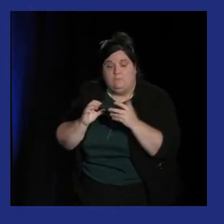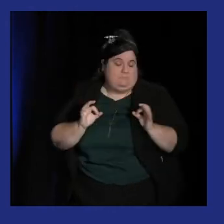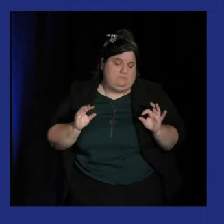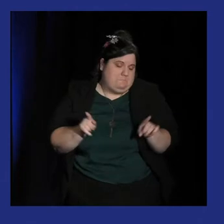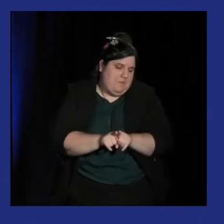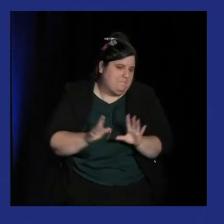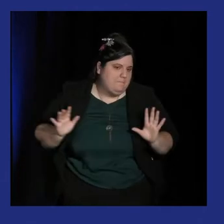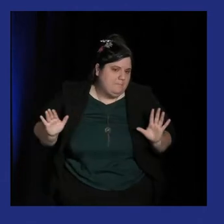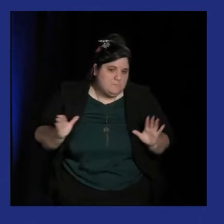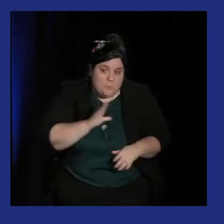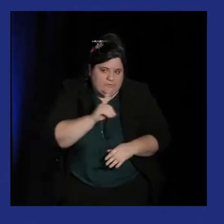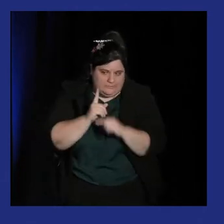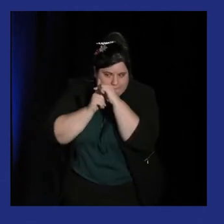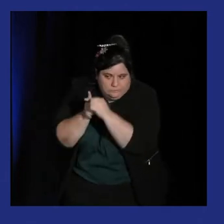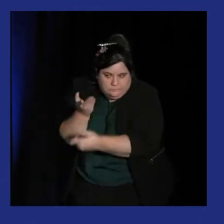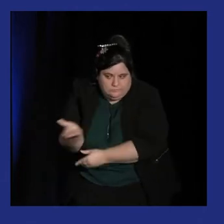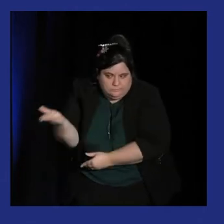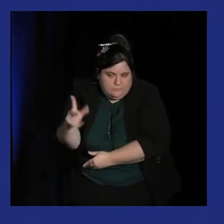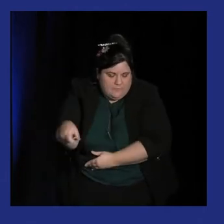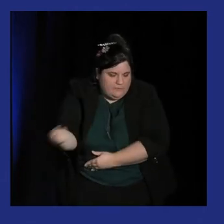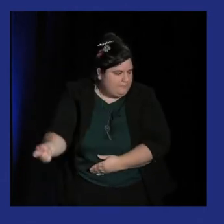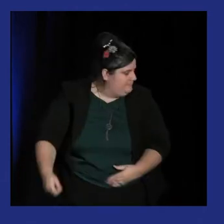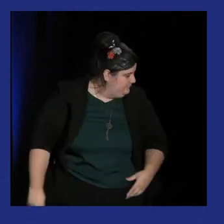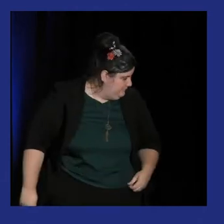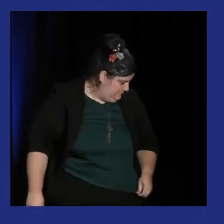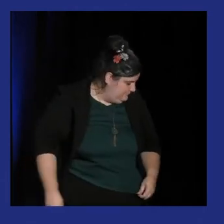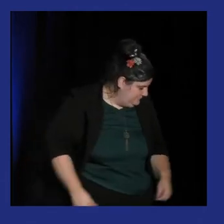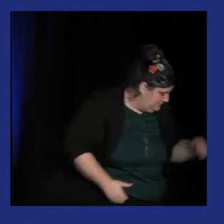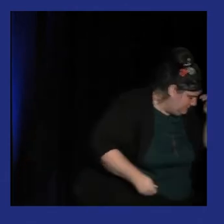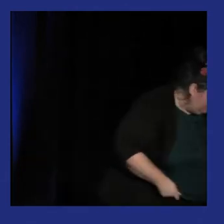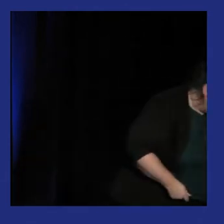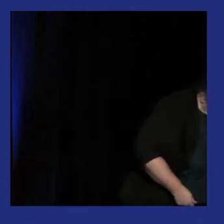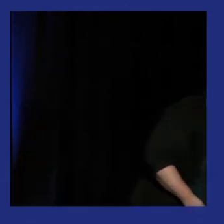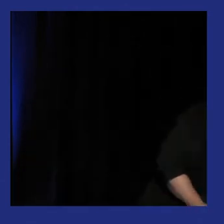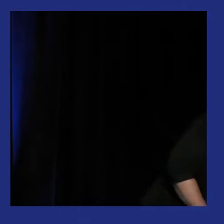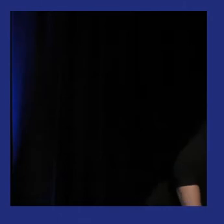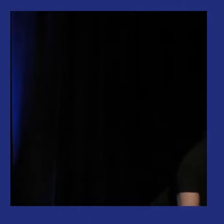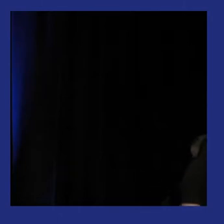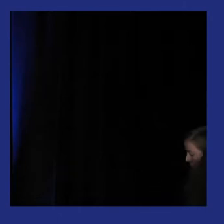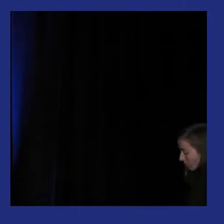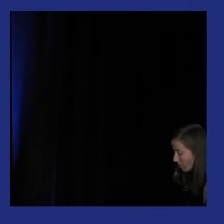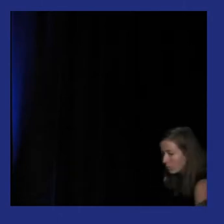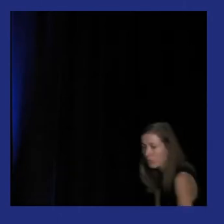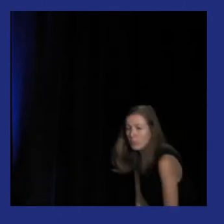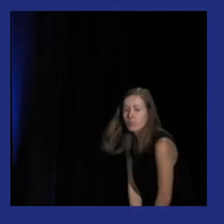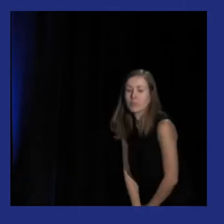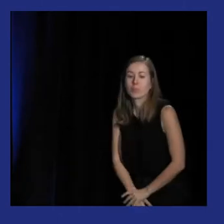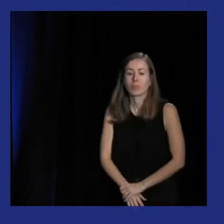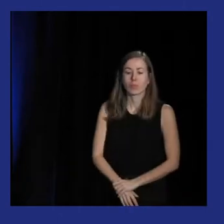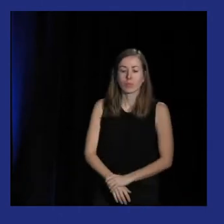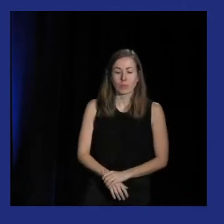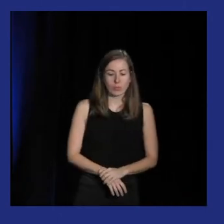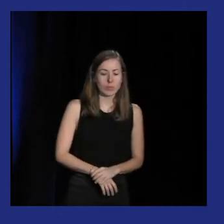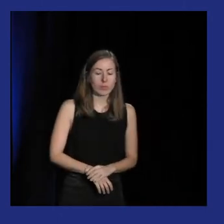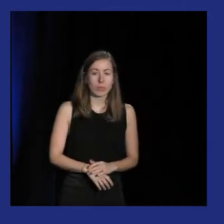quand on sort un album on s'adresse à d'abord à ces personnes là par défaut et puis c'est difficile de faire vivre ses musiques même si elles peuvent être de grandes